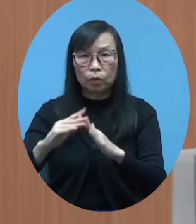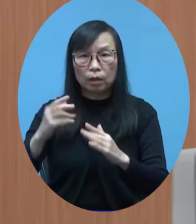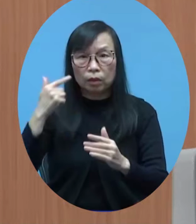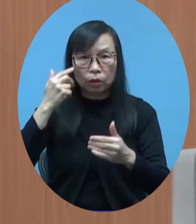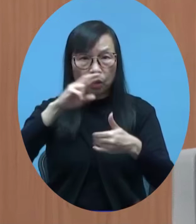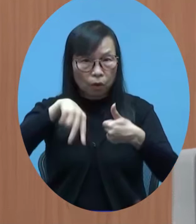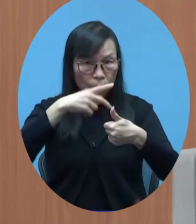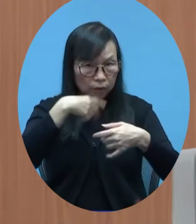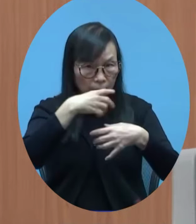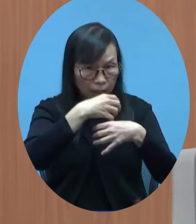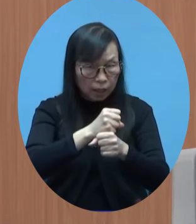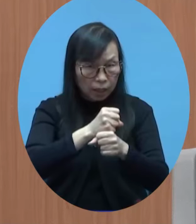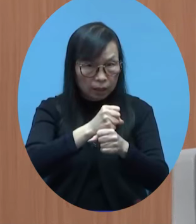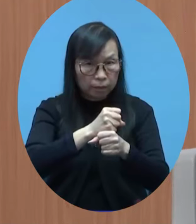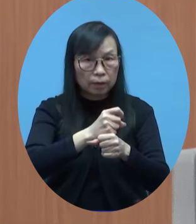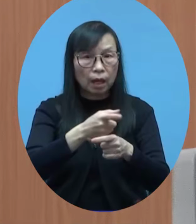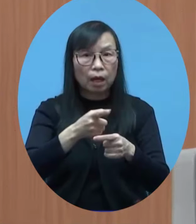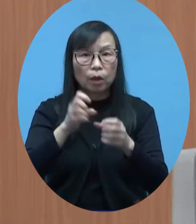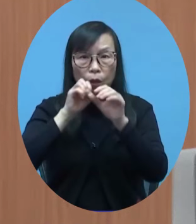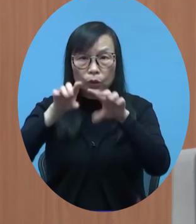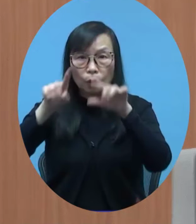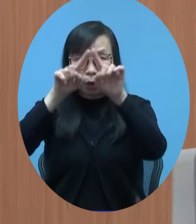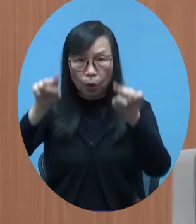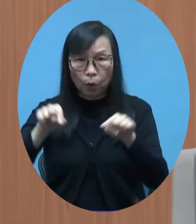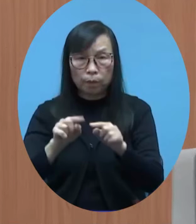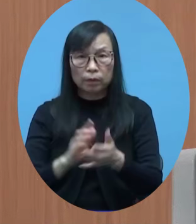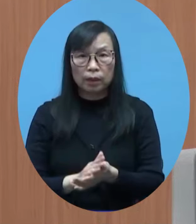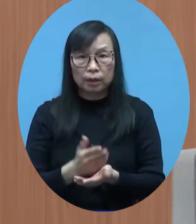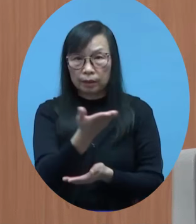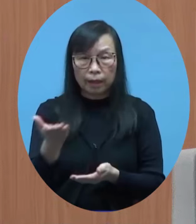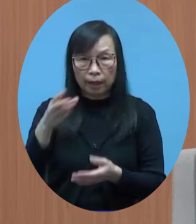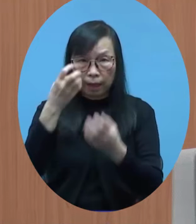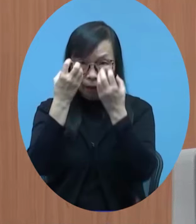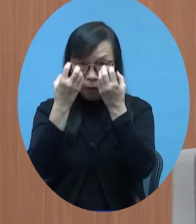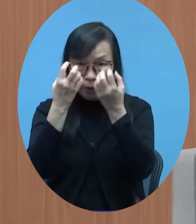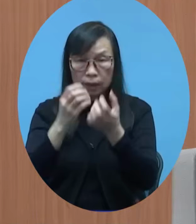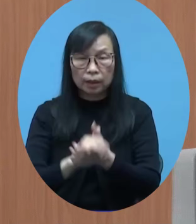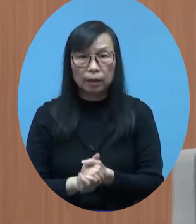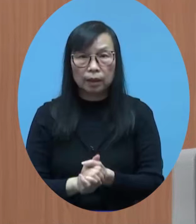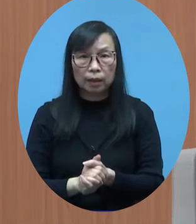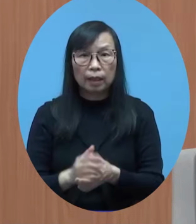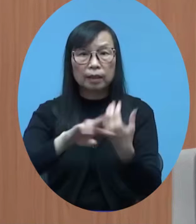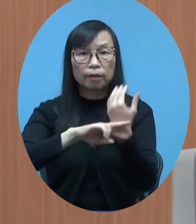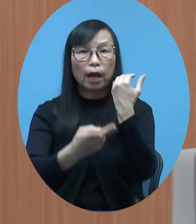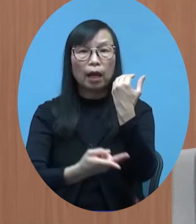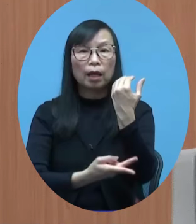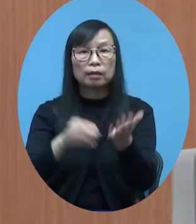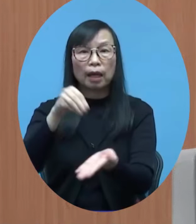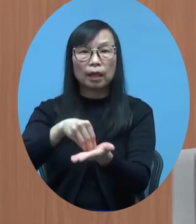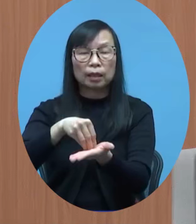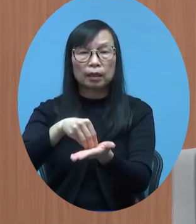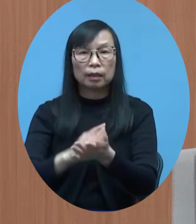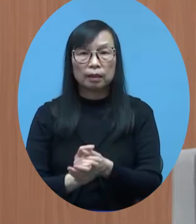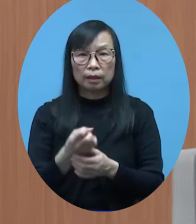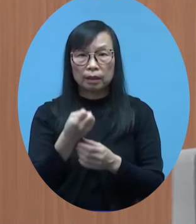府都出咗好多強制檢測嘅公告啦。咁就請大家留意啦。咁因為呢啲都係一啲法例嘅規定啦。咁市民